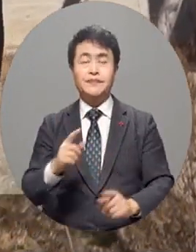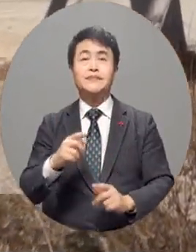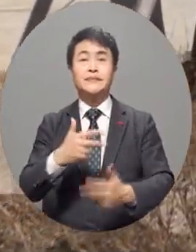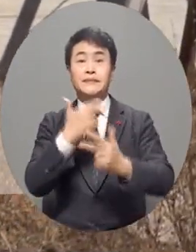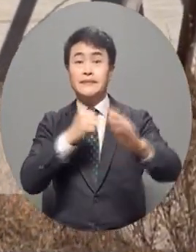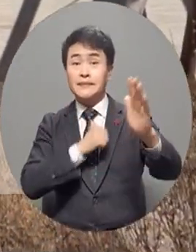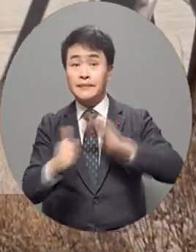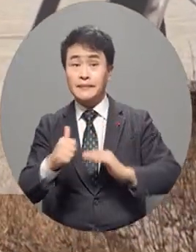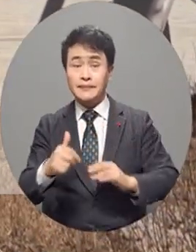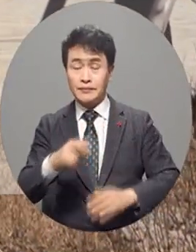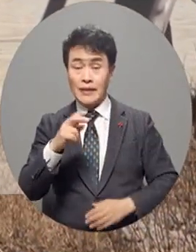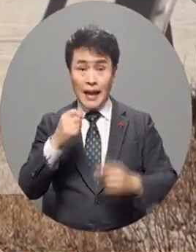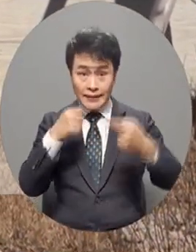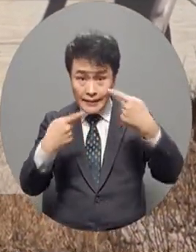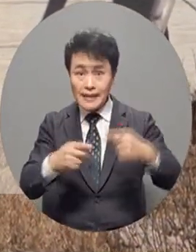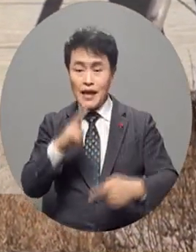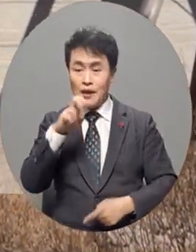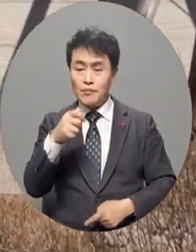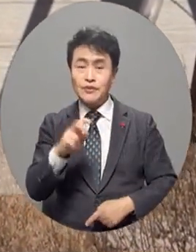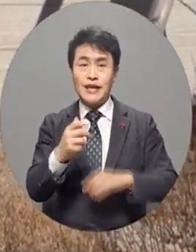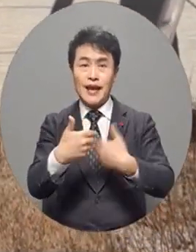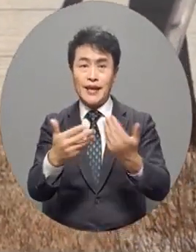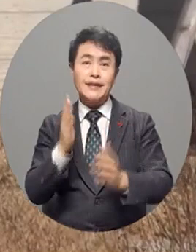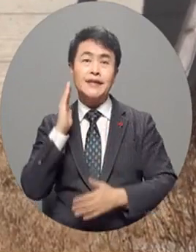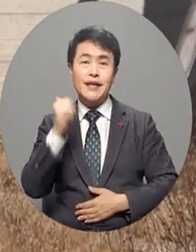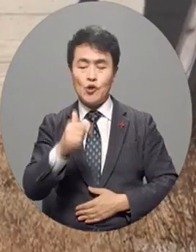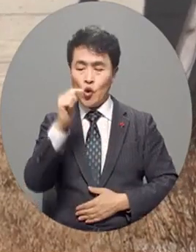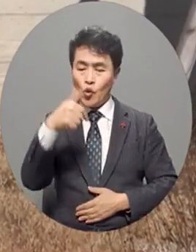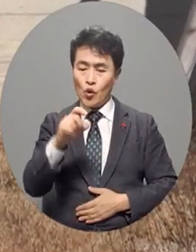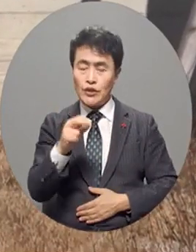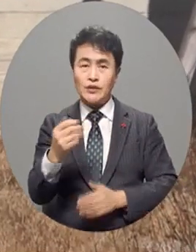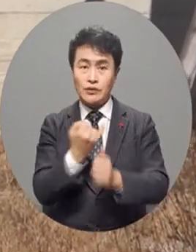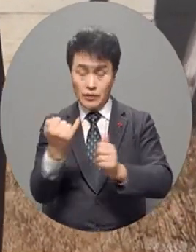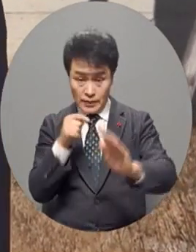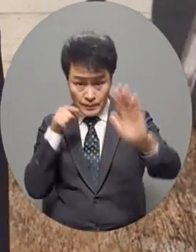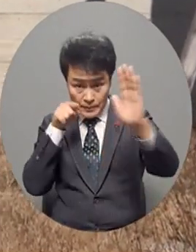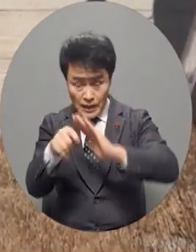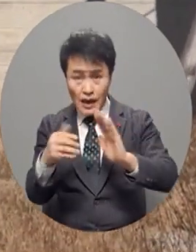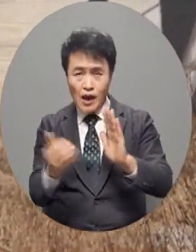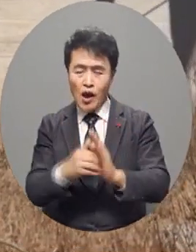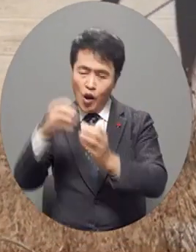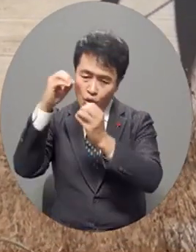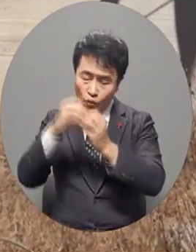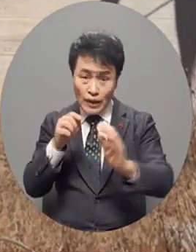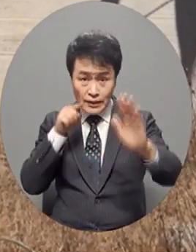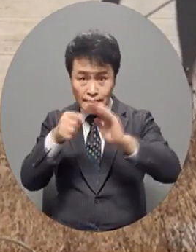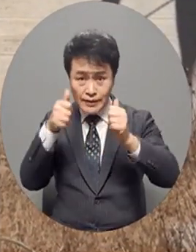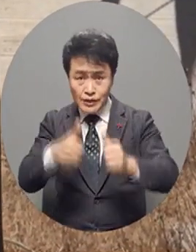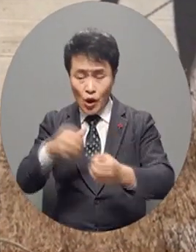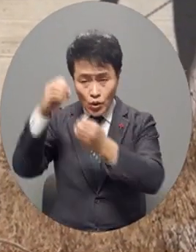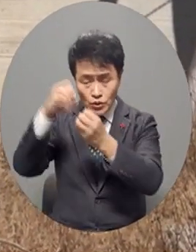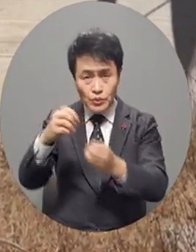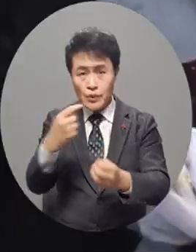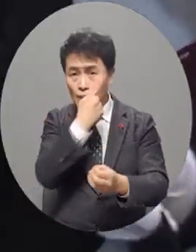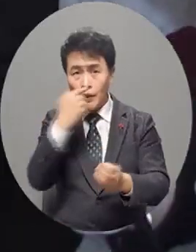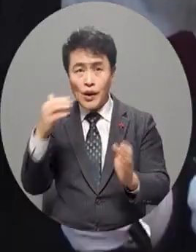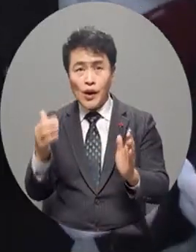새해에 문재인 대통령과 권양숙 여사도 예방할 예정입니다. 관례적인 신년 인사를 넘어 정통성을